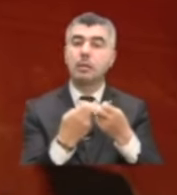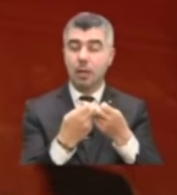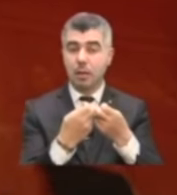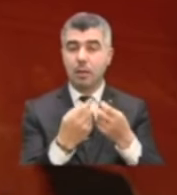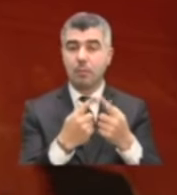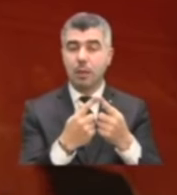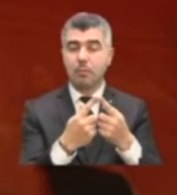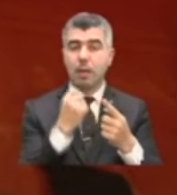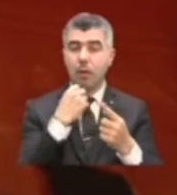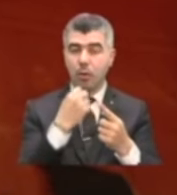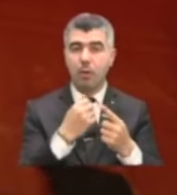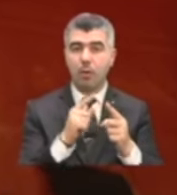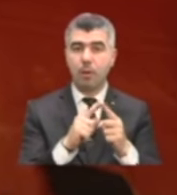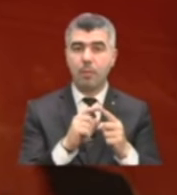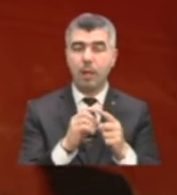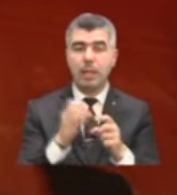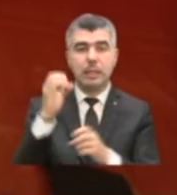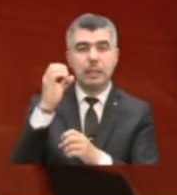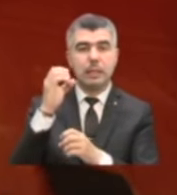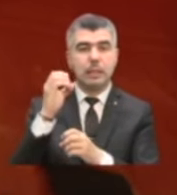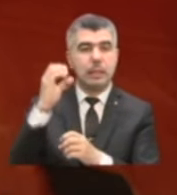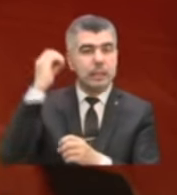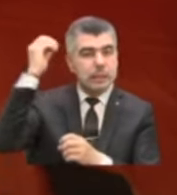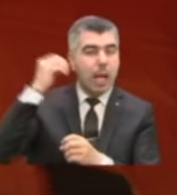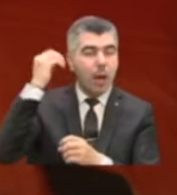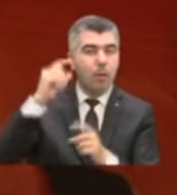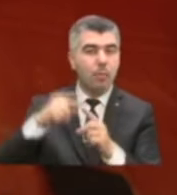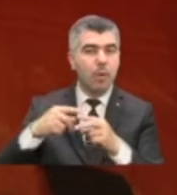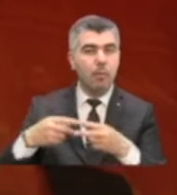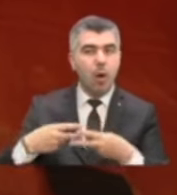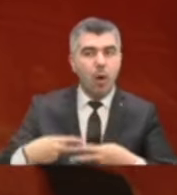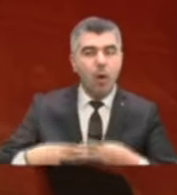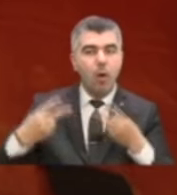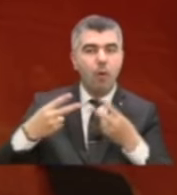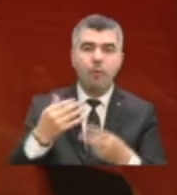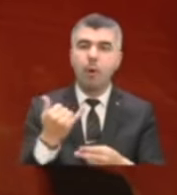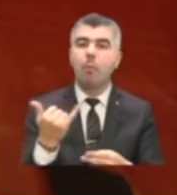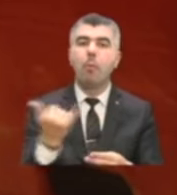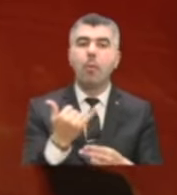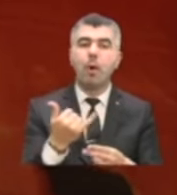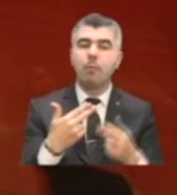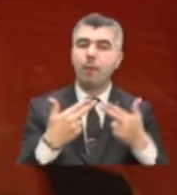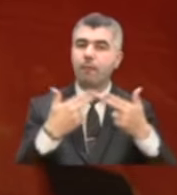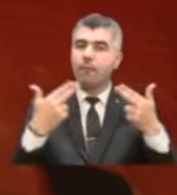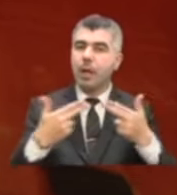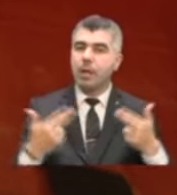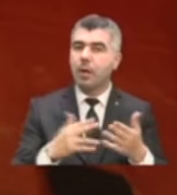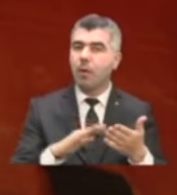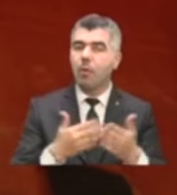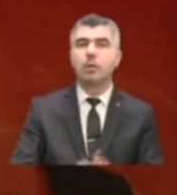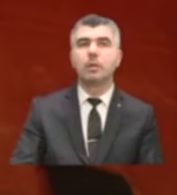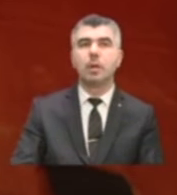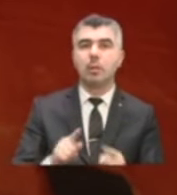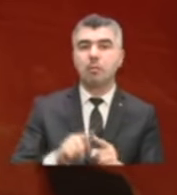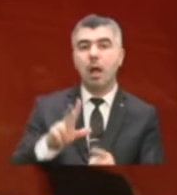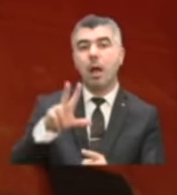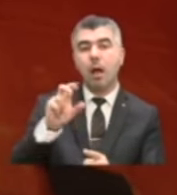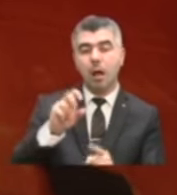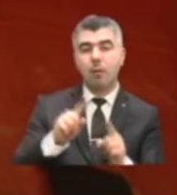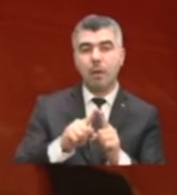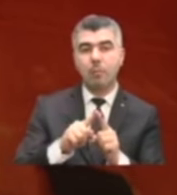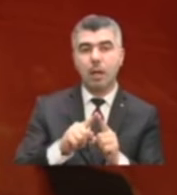الأسبوع الماضي في مدينة شاون اللي عرفت واحد الرواج اقتصادي اجتماعي مهم بالنسبة للفنانات والفنانين، وكذلك هكذا تعريف